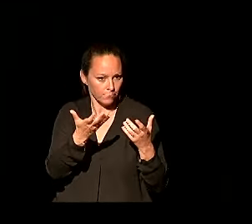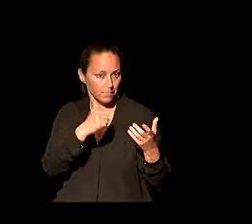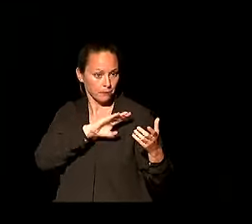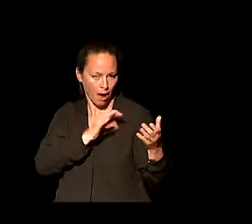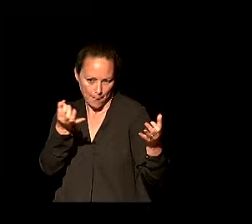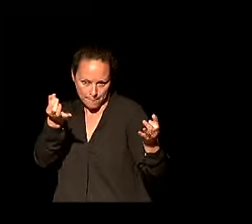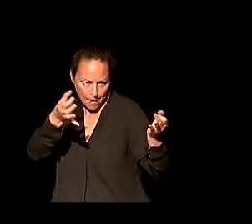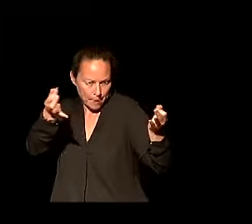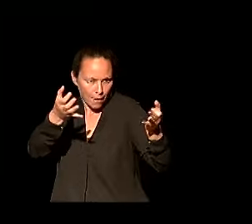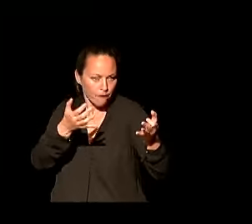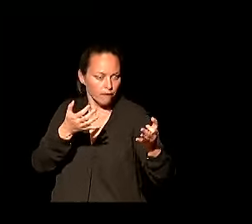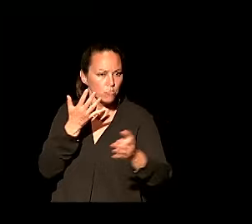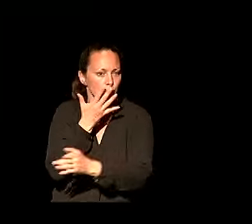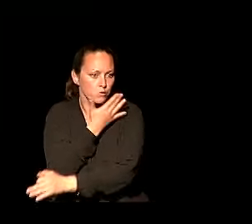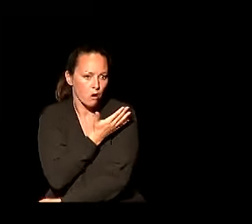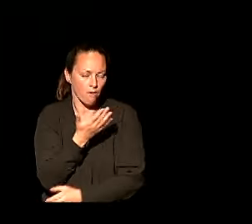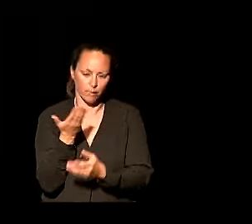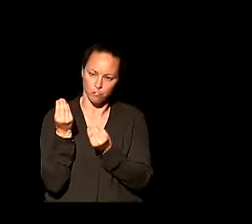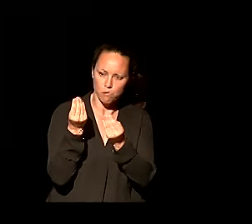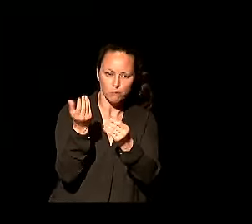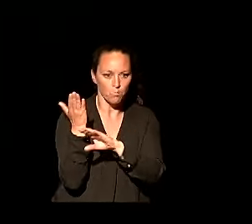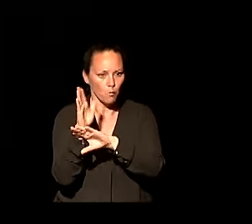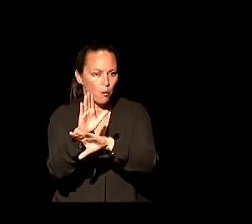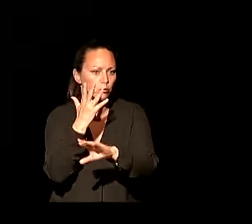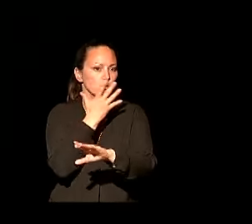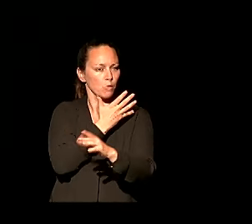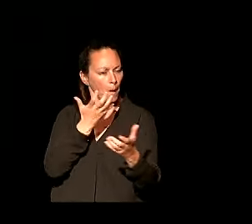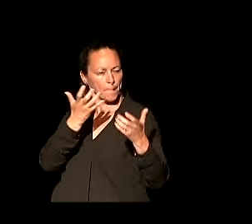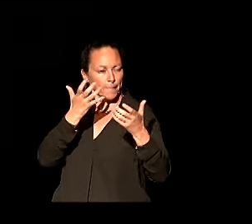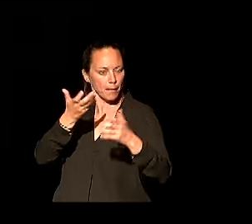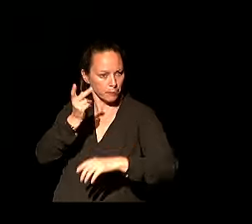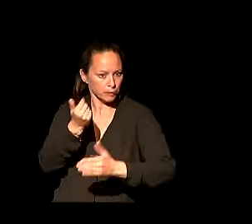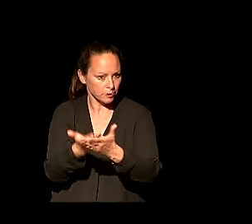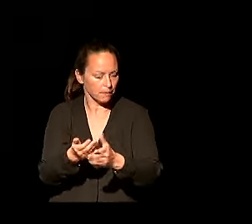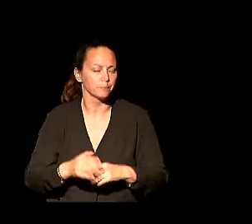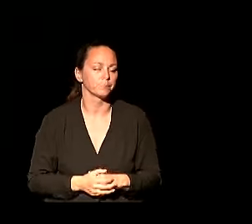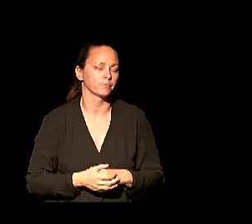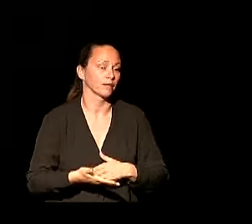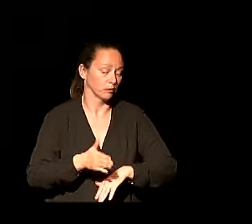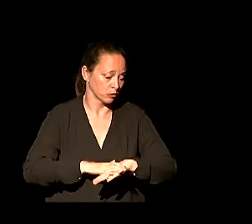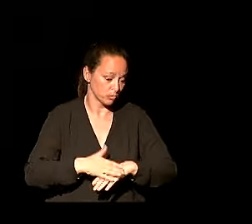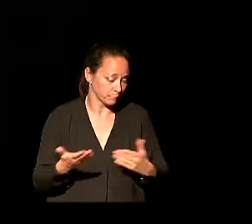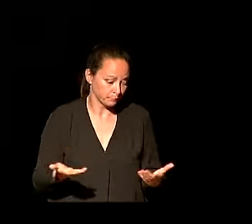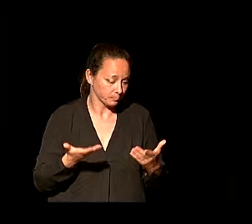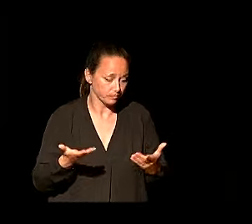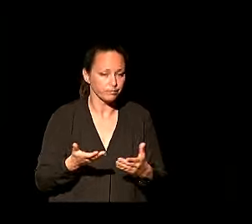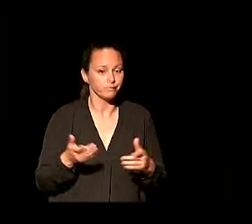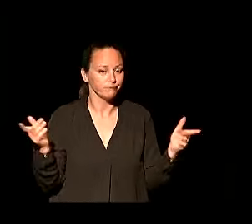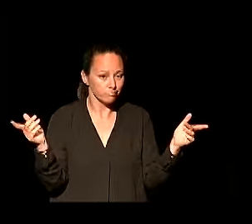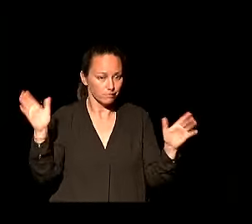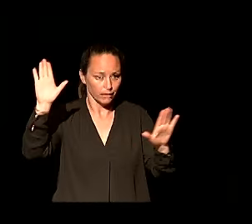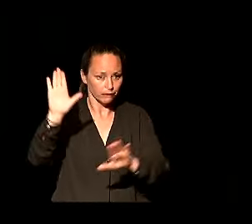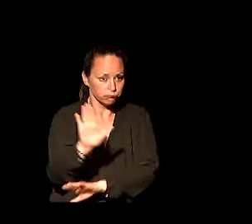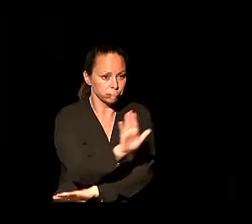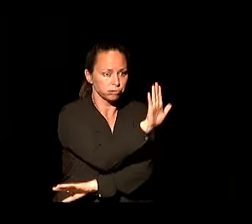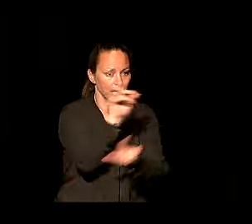justement, d'en rendre comme ça les couleurs. Et puis finalement, hein, ce rideau